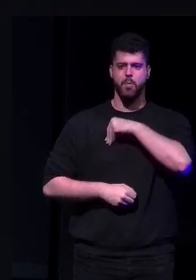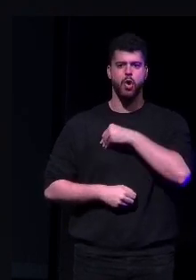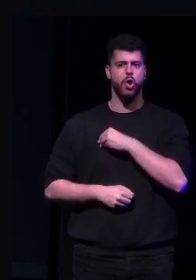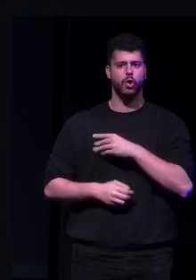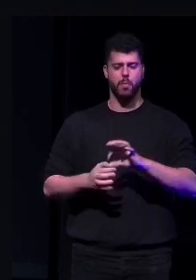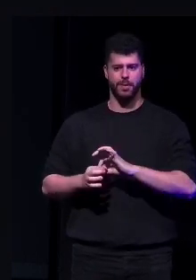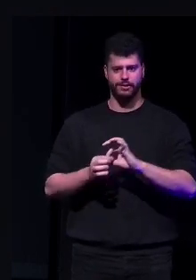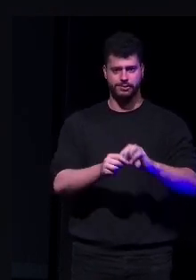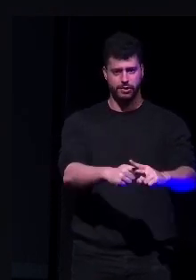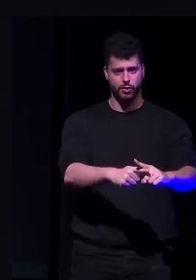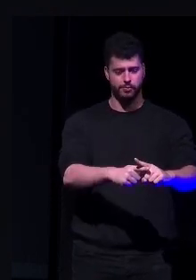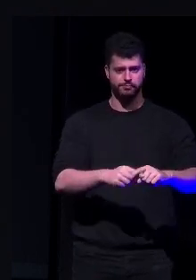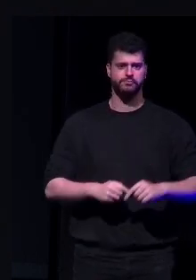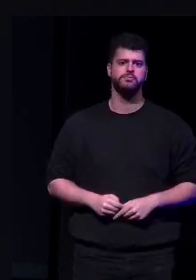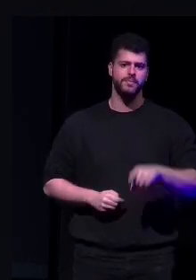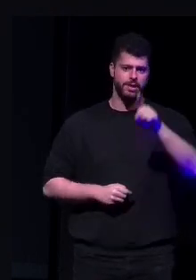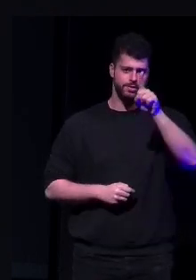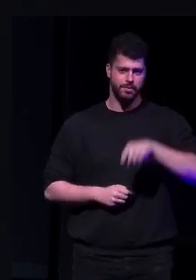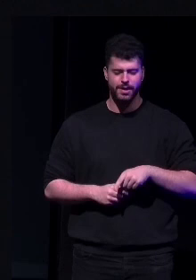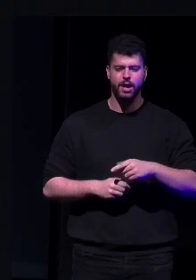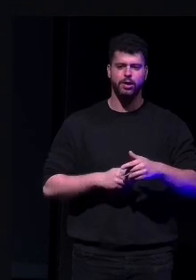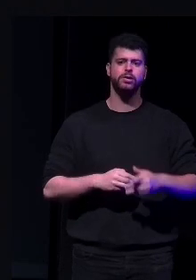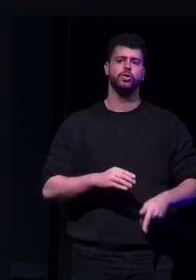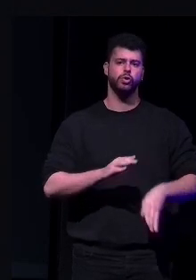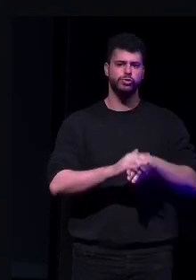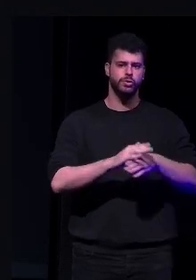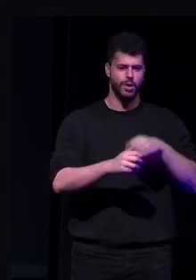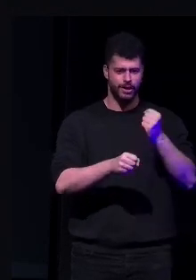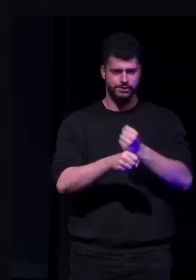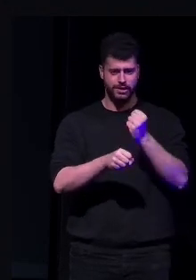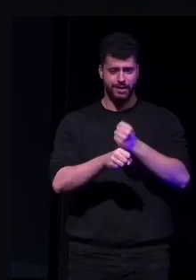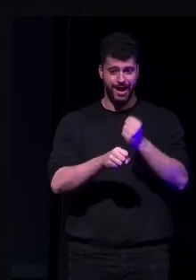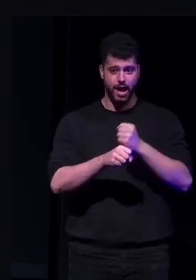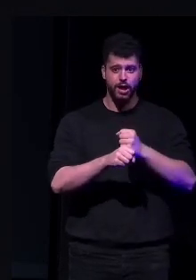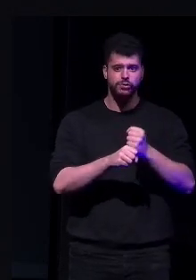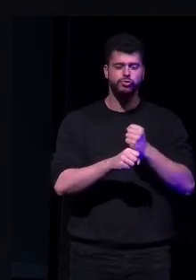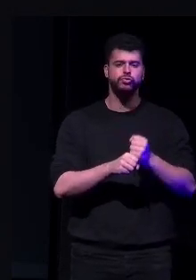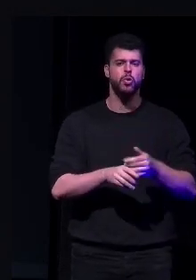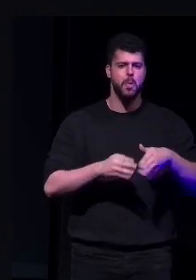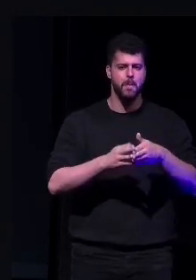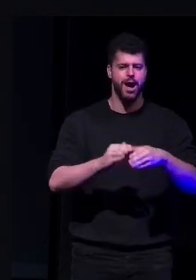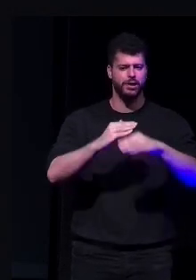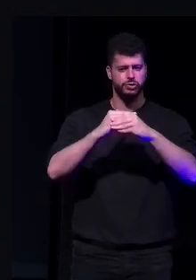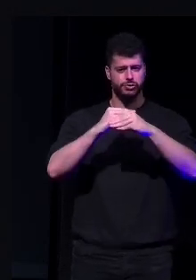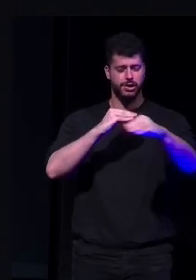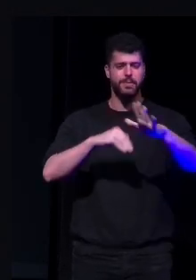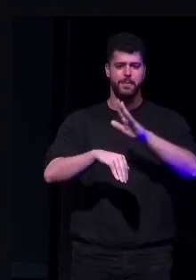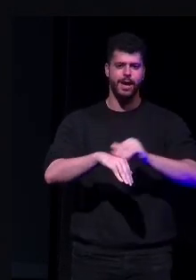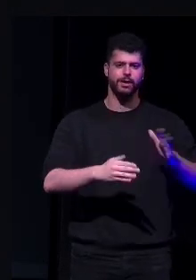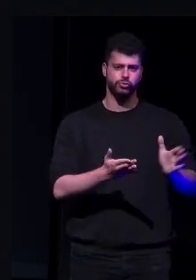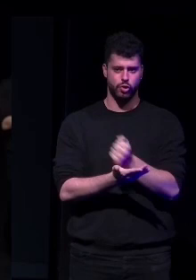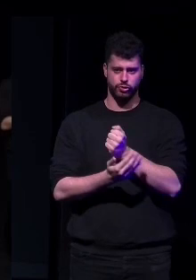envolta i una promesa de continuar treballant per un turisme marítim sostenible i enriquidor per tots. Moltes